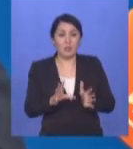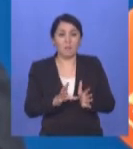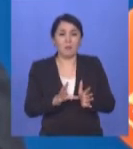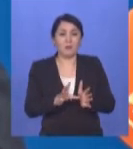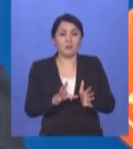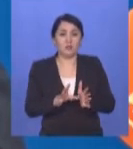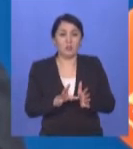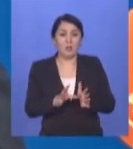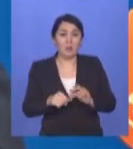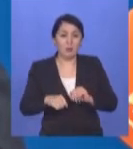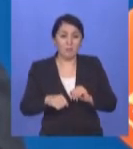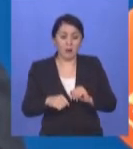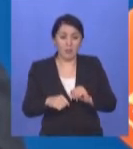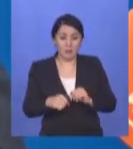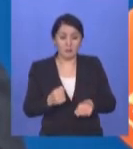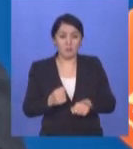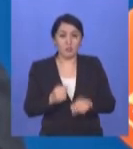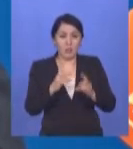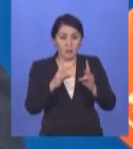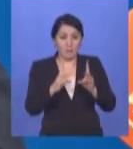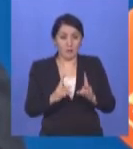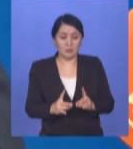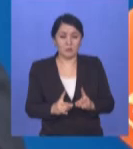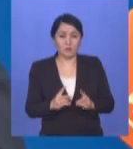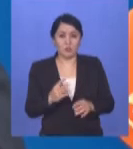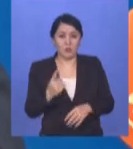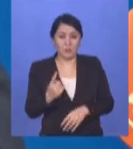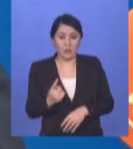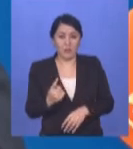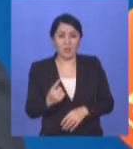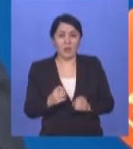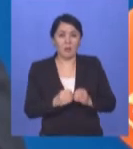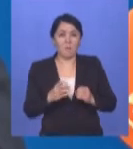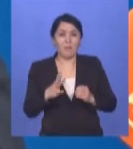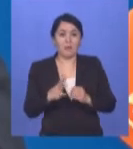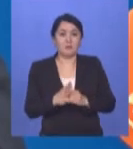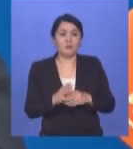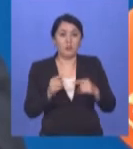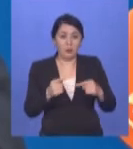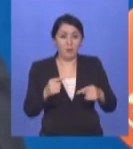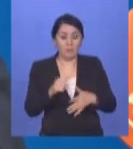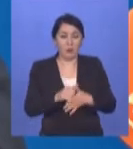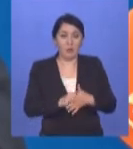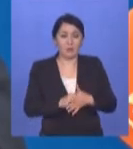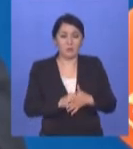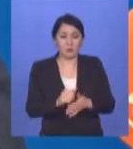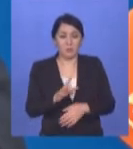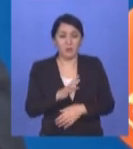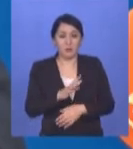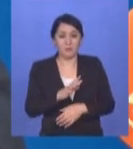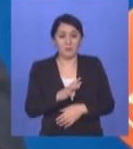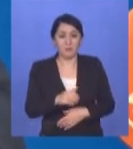сымдарының қысқа тұйықталуынан апат кезінде 1 және 14 жағдай басқа себептерден өрт шыққан.